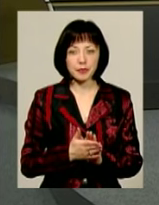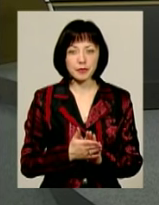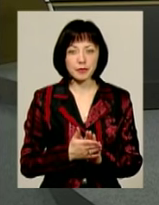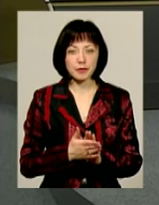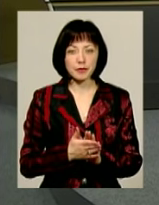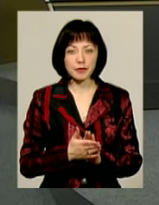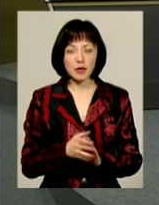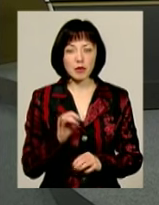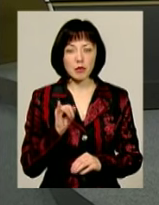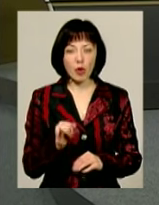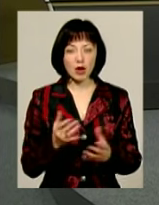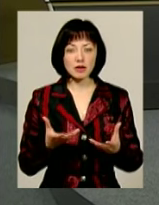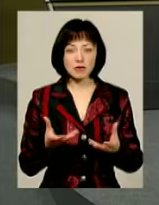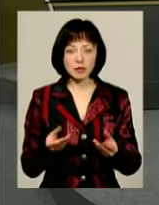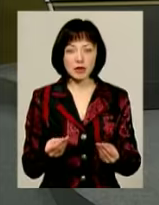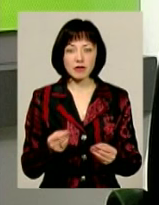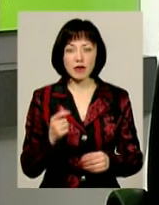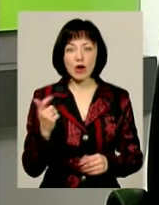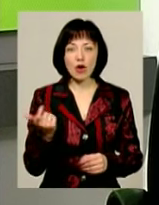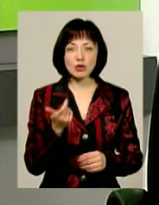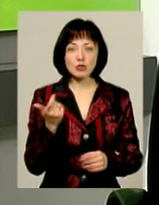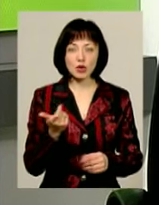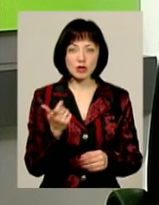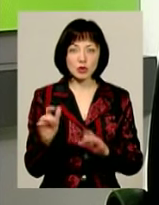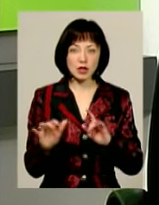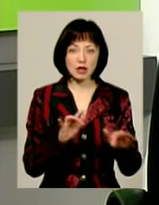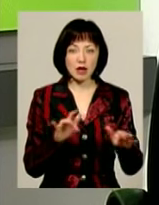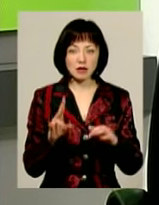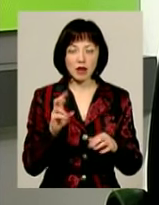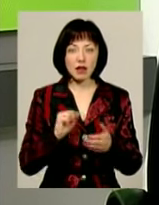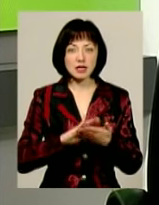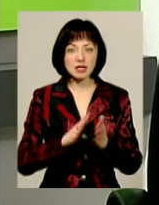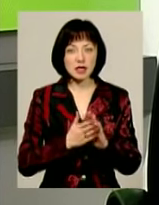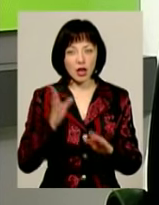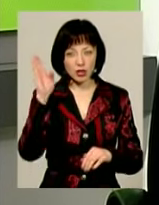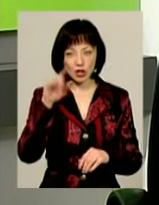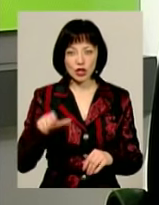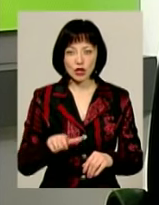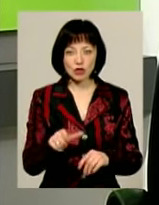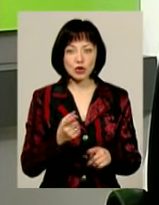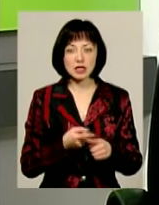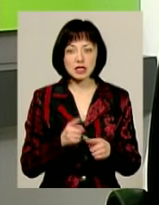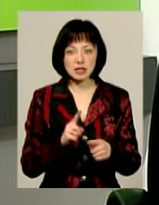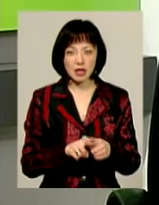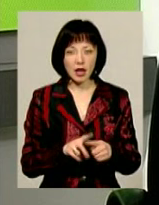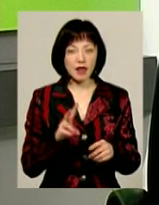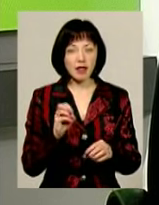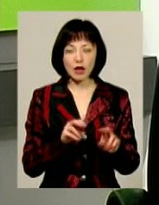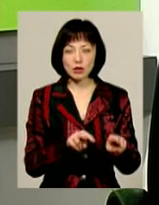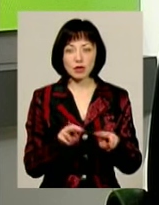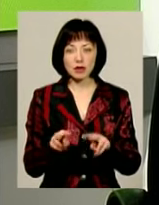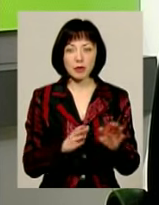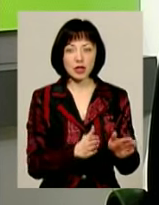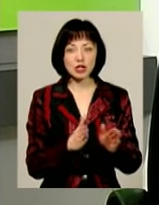йде негативний вплив господарської діяльності на стан річок. Ну, це, зокрема, і недотримання